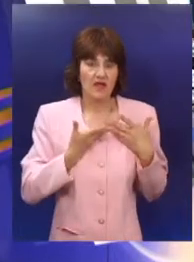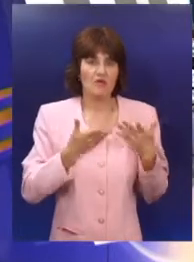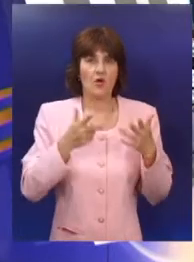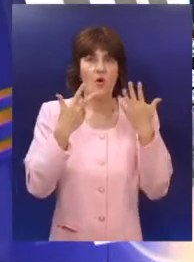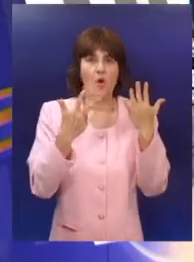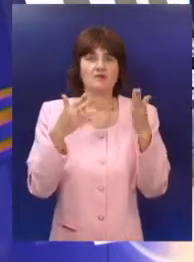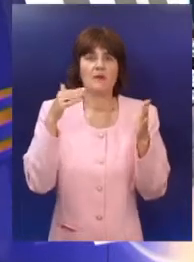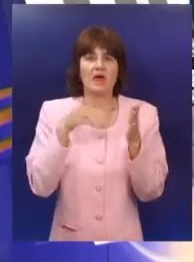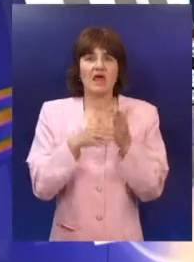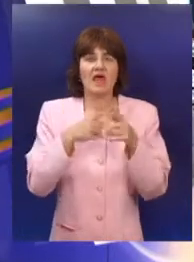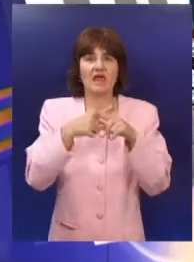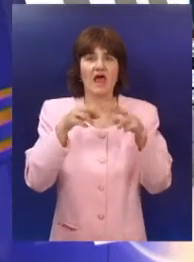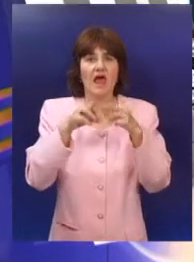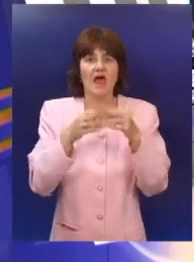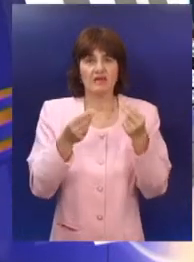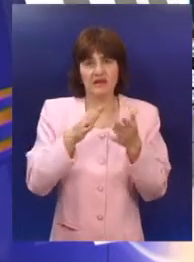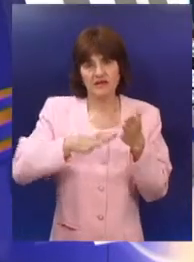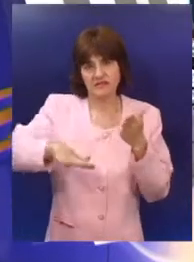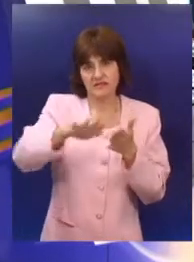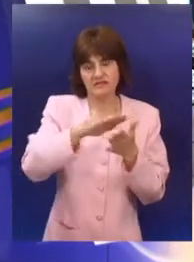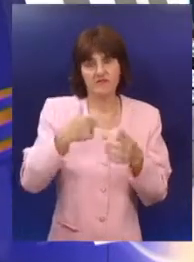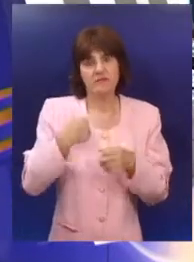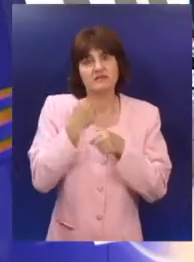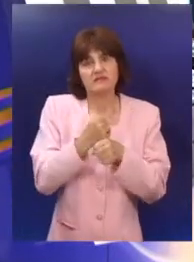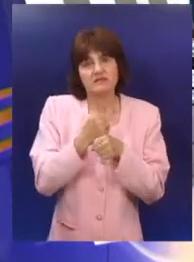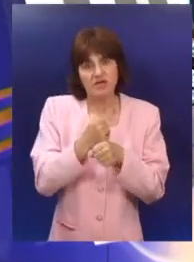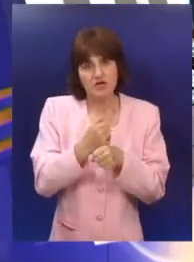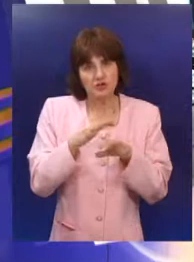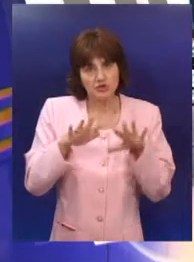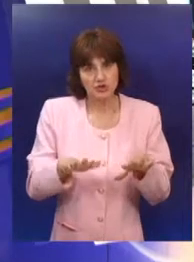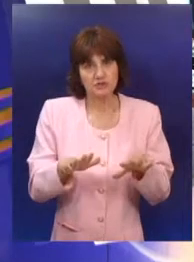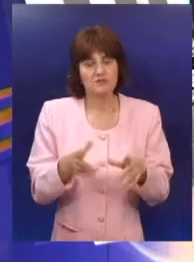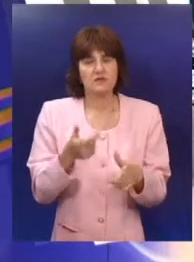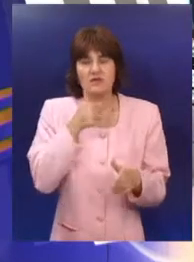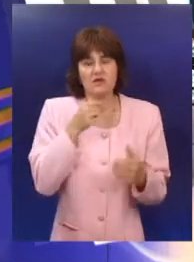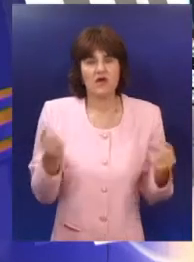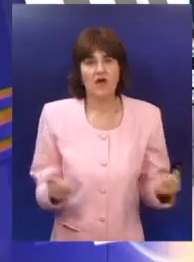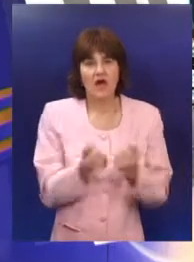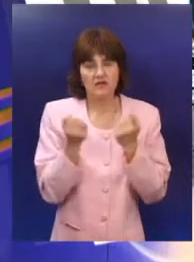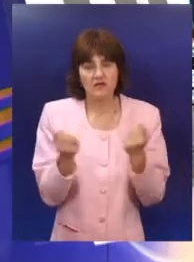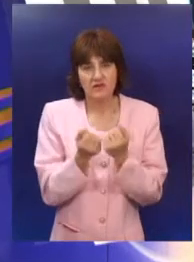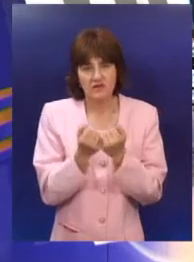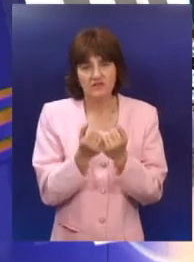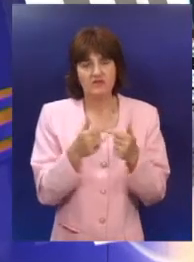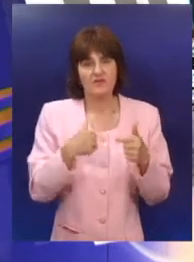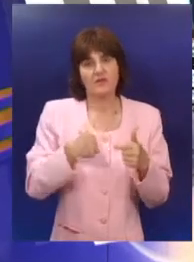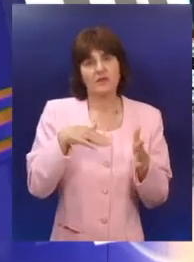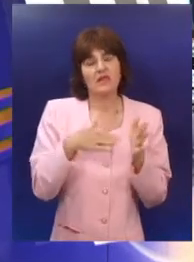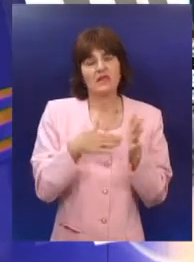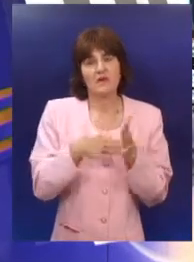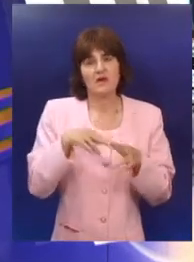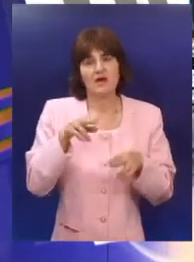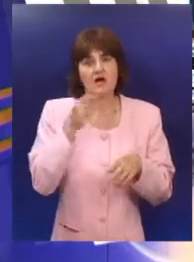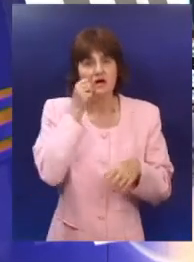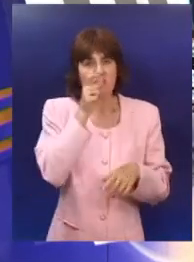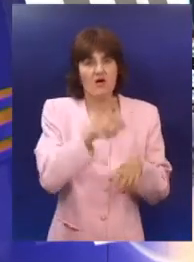reći da vršimo i aktivne mere zaštite i baš za te aktivne mere zaštite su nam